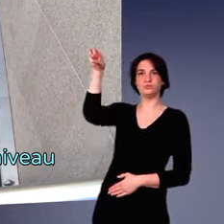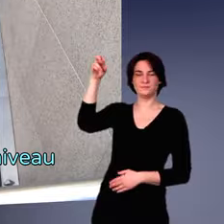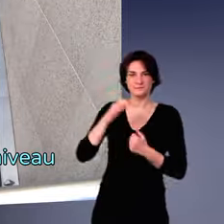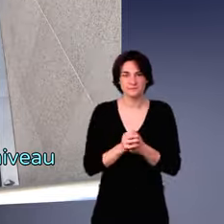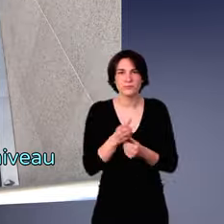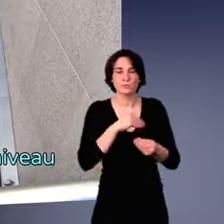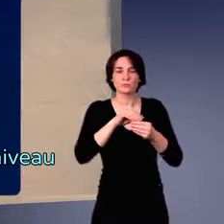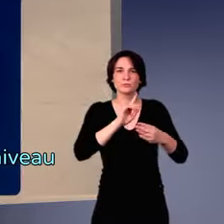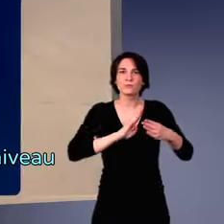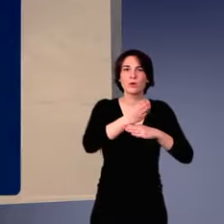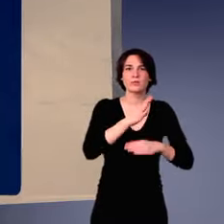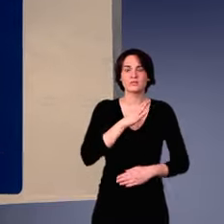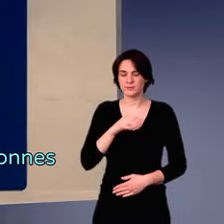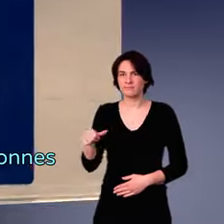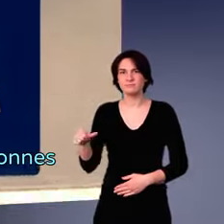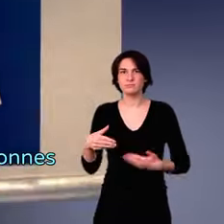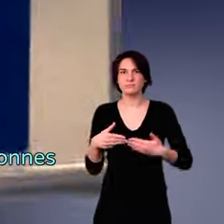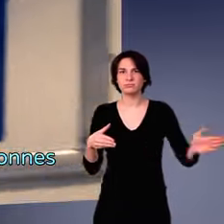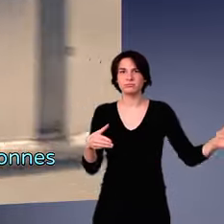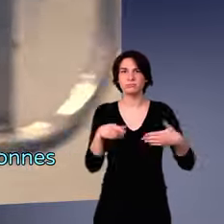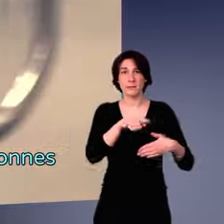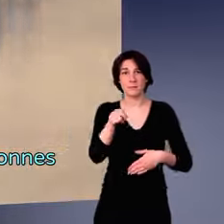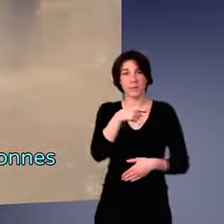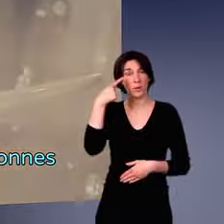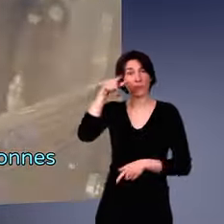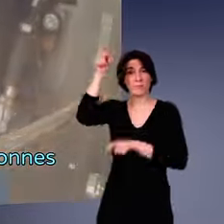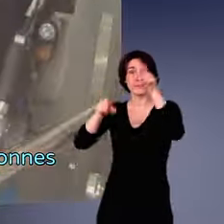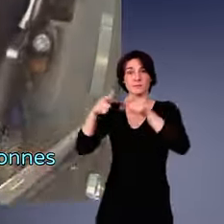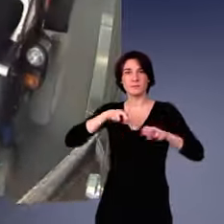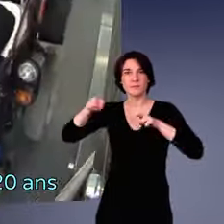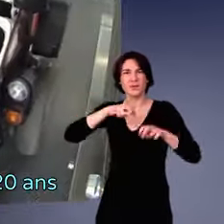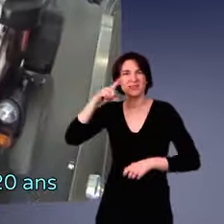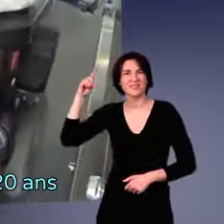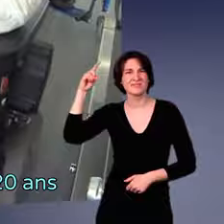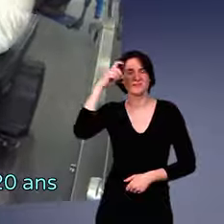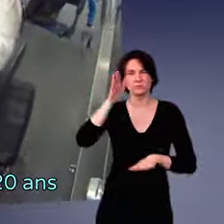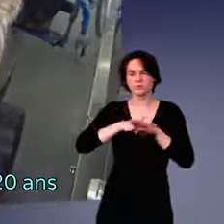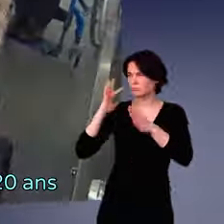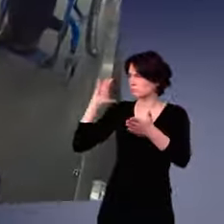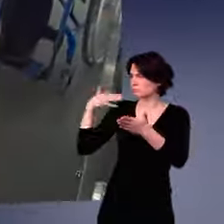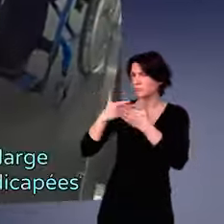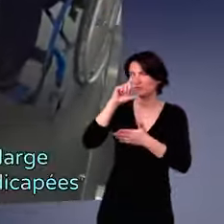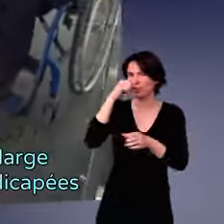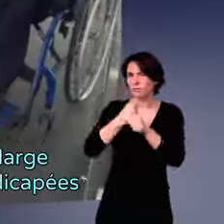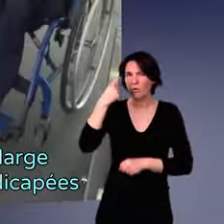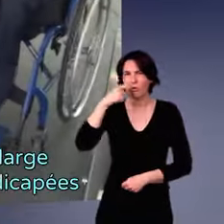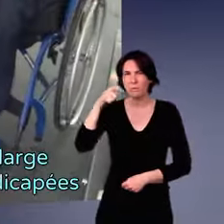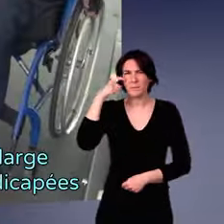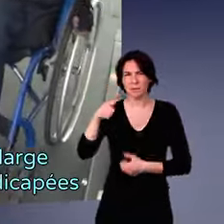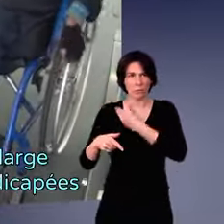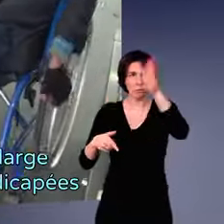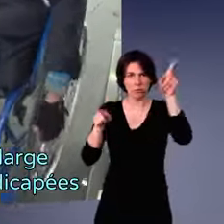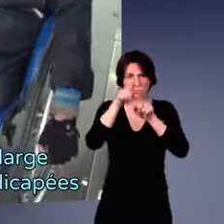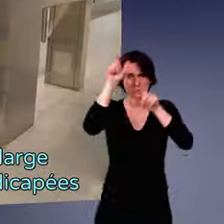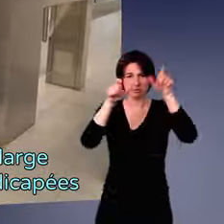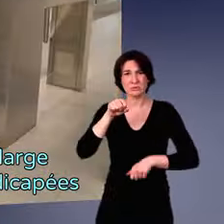dépassaient 4 m des portillons pour les personnes à mobilité réduite permettent depuis plus de 20 ans à un public beaucoup